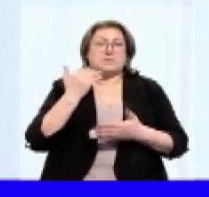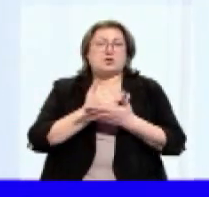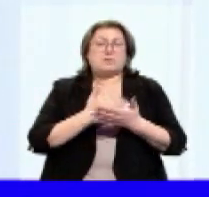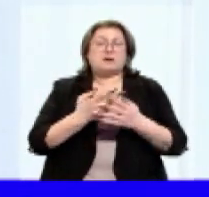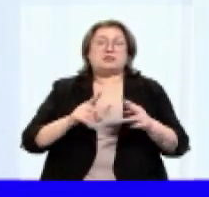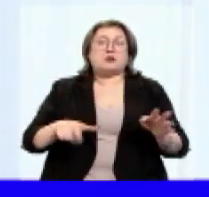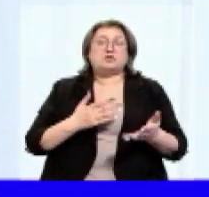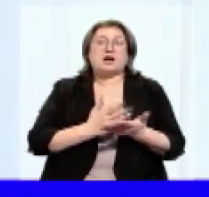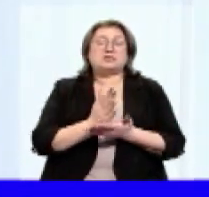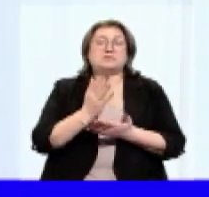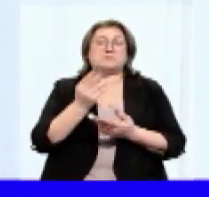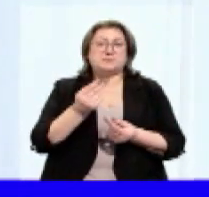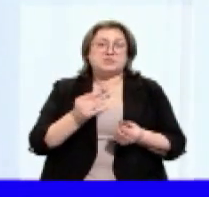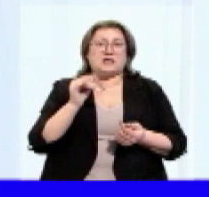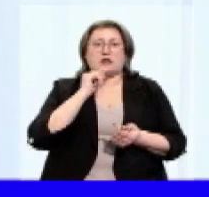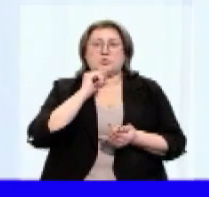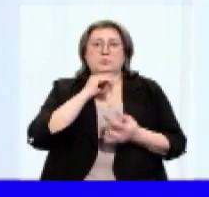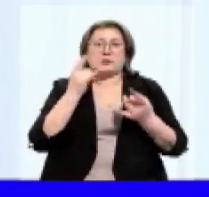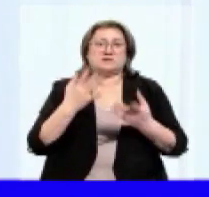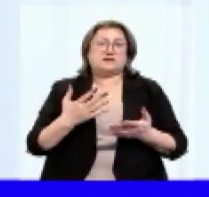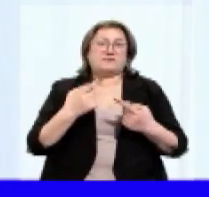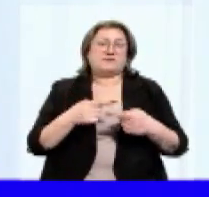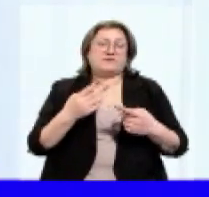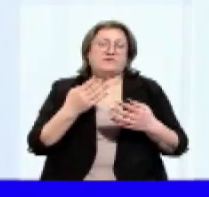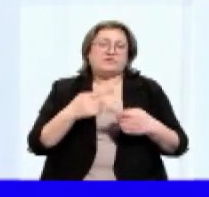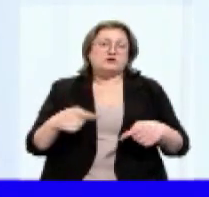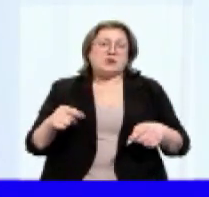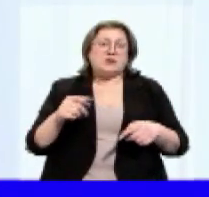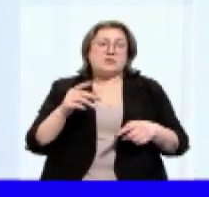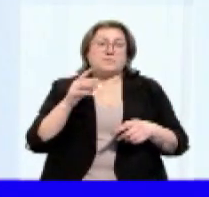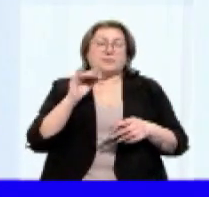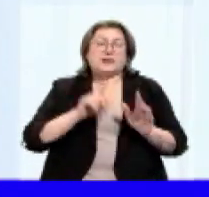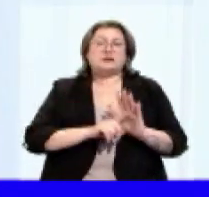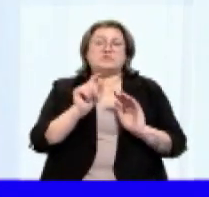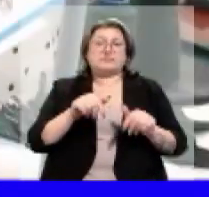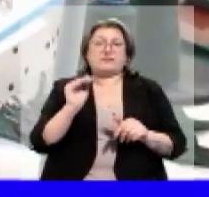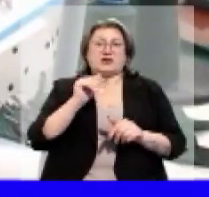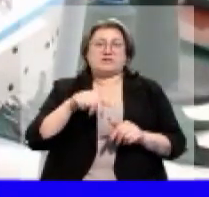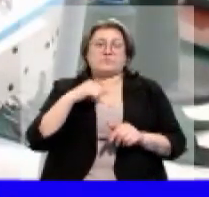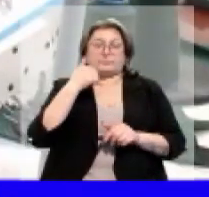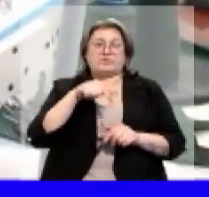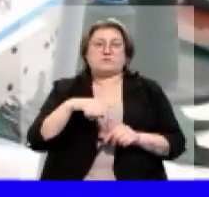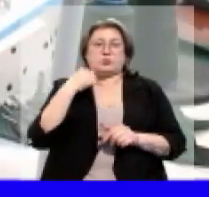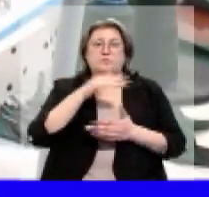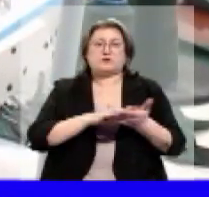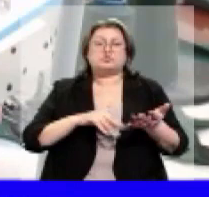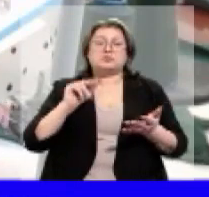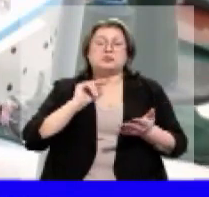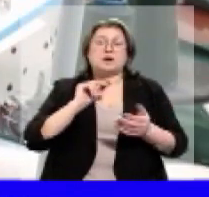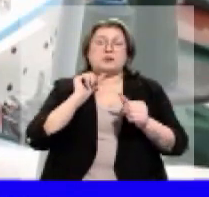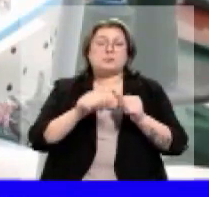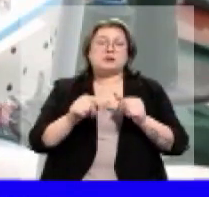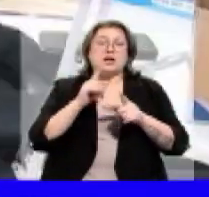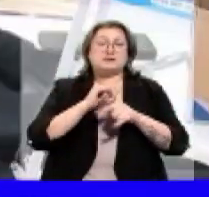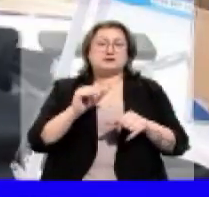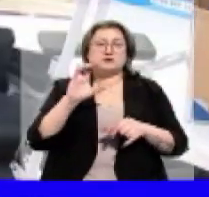Это дорожная карта бизнеса и экономика простых вещей, которая вступит в силу с февраля текущего года. В этом году продолжит уделять особое